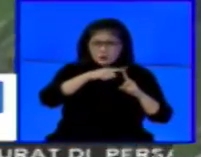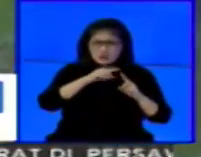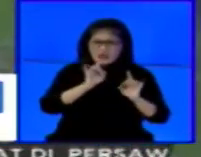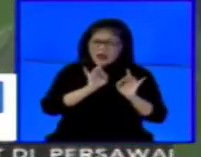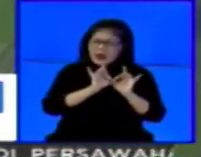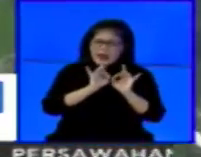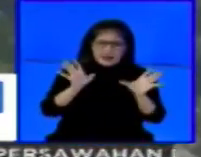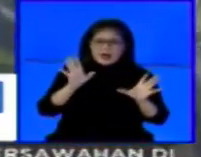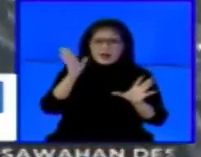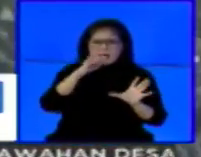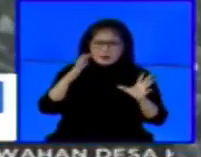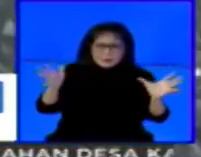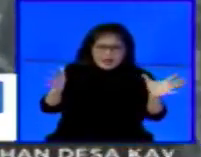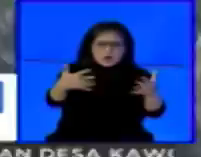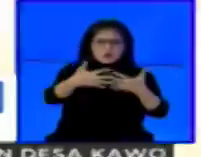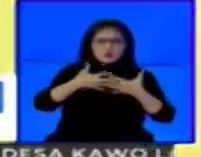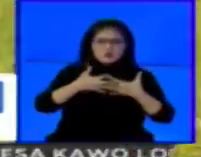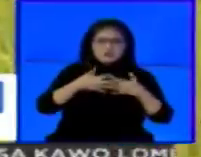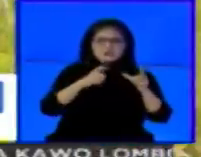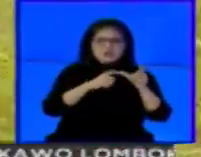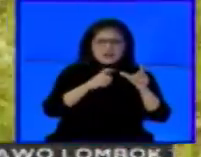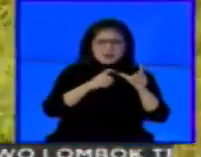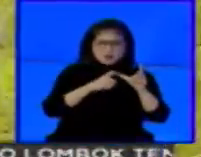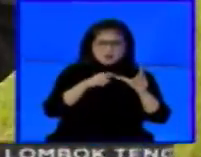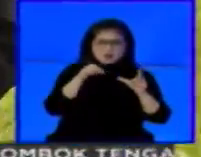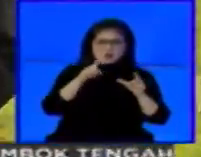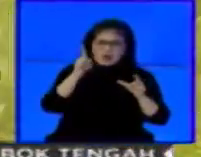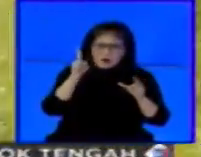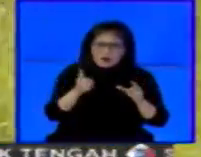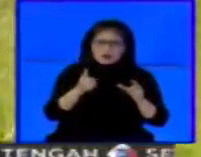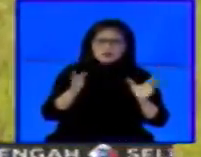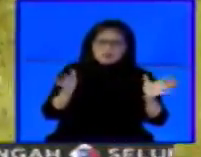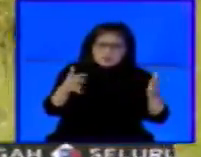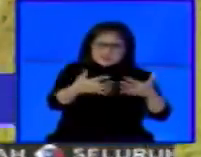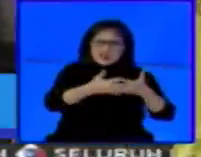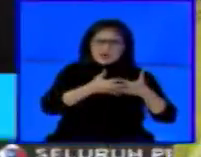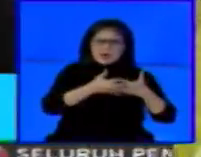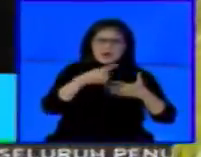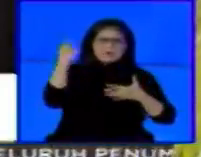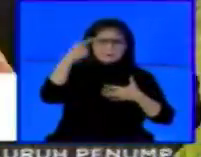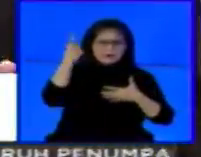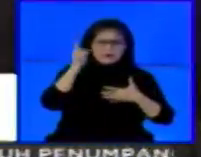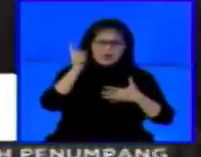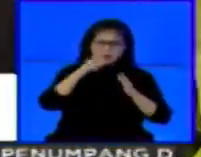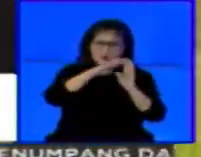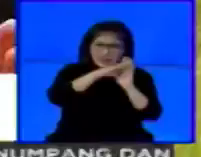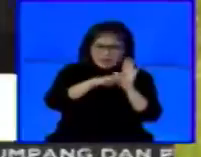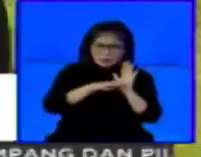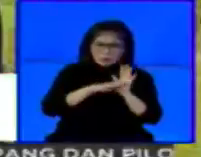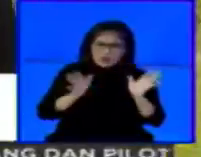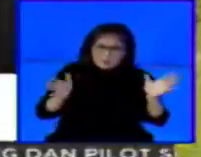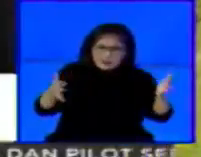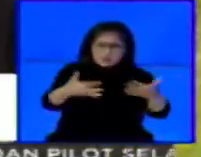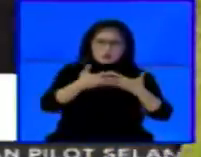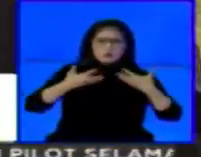dilindungi dengan status critical endangered species. Pemirsa, pemerintah telah membuat sejumlah aturan untuk melindungi sejumlah satwa yang ada di